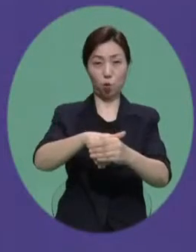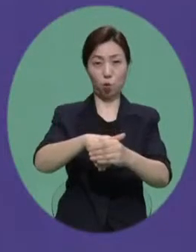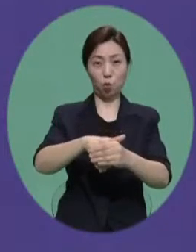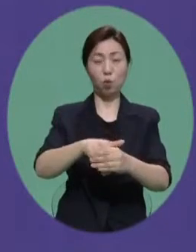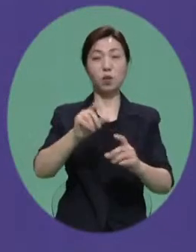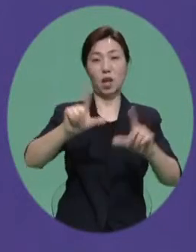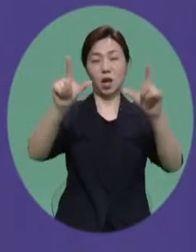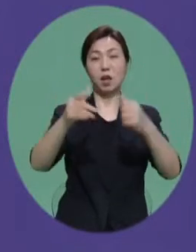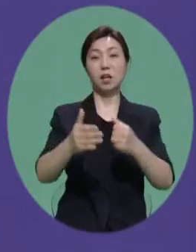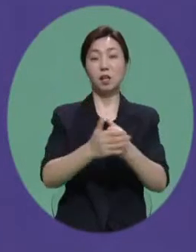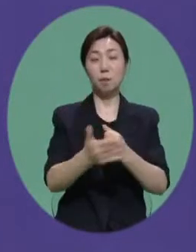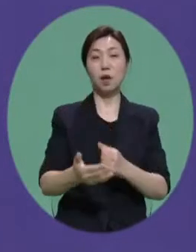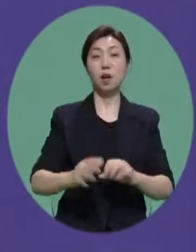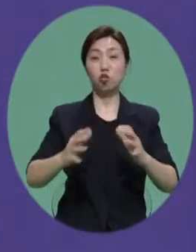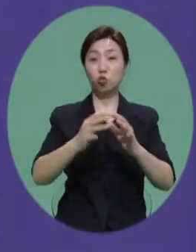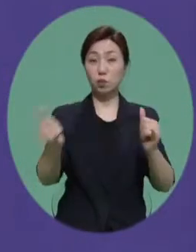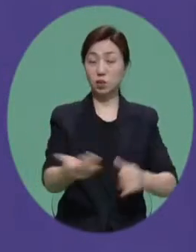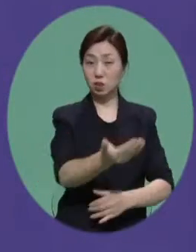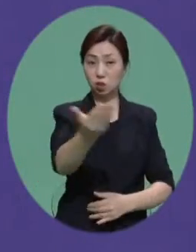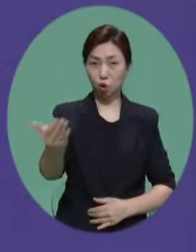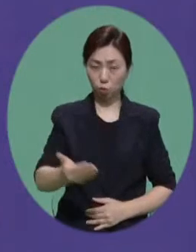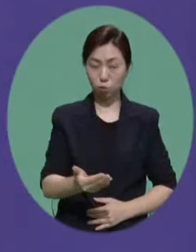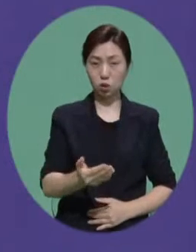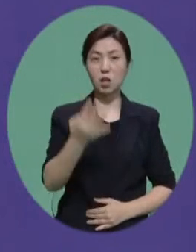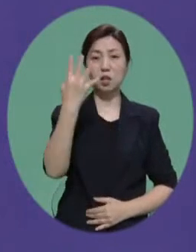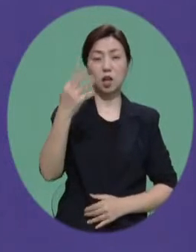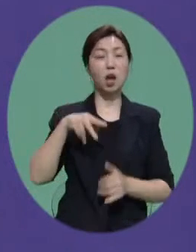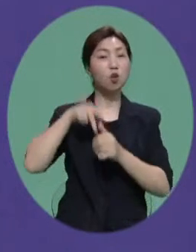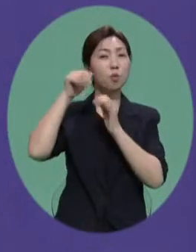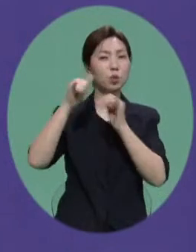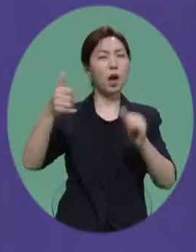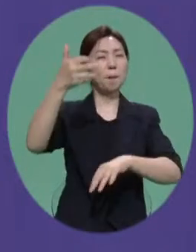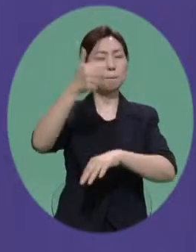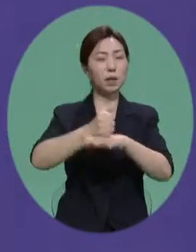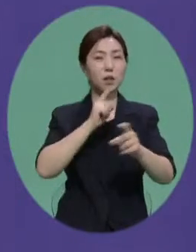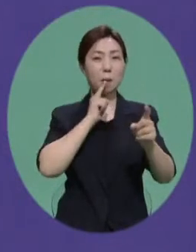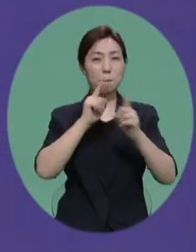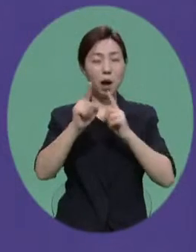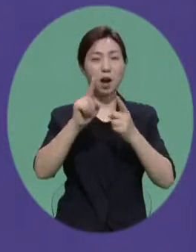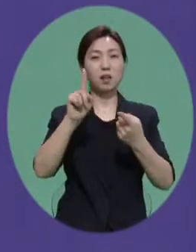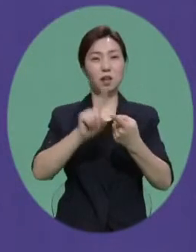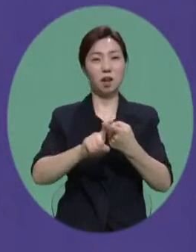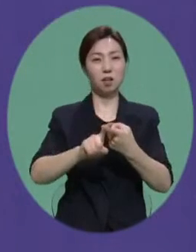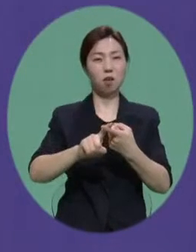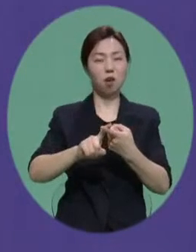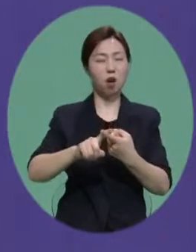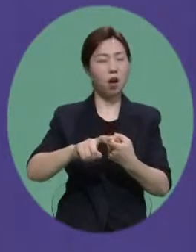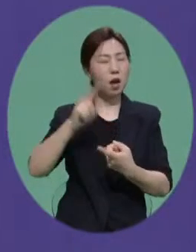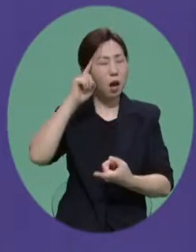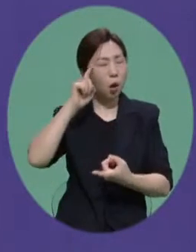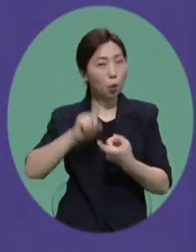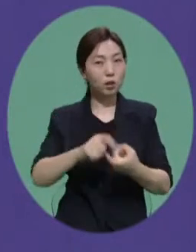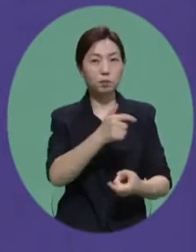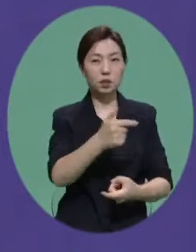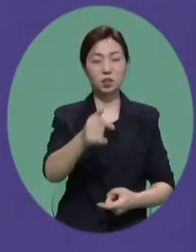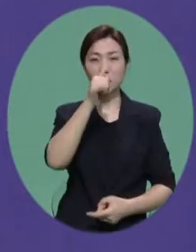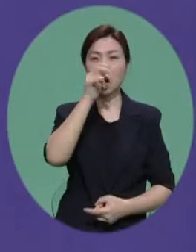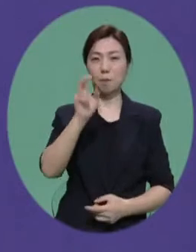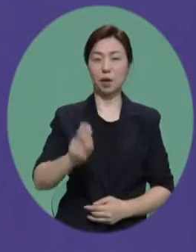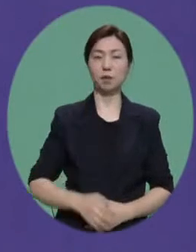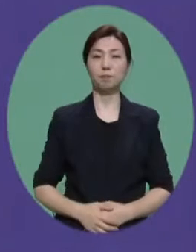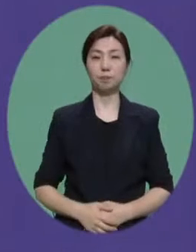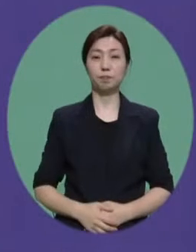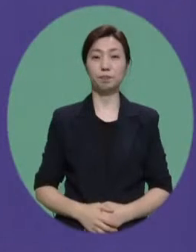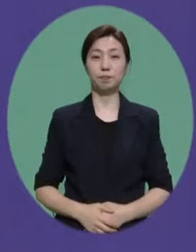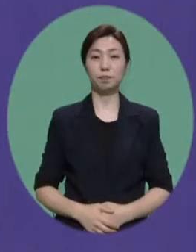여러분들께서 아마 내분에 후보께서 어떻게 마무리 발언을 하실지 특히 아마 주목해서 보실 것 같습니다